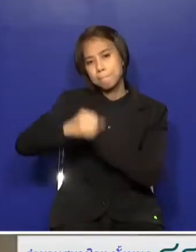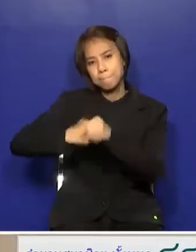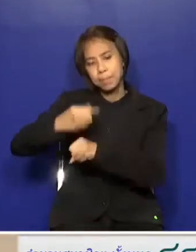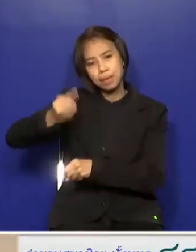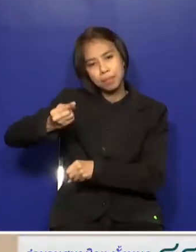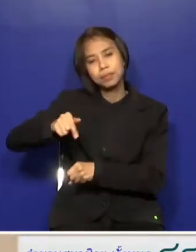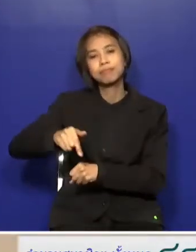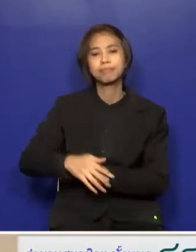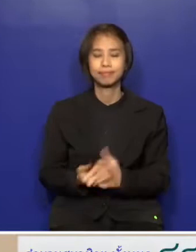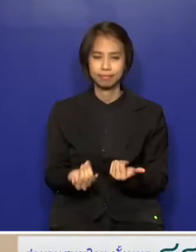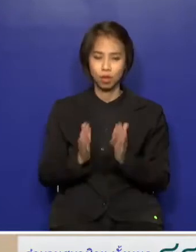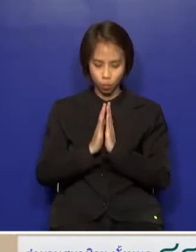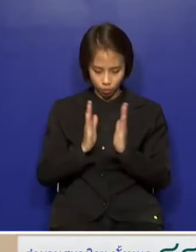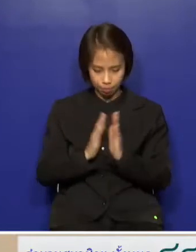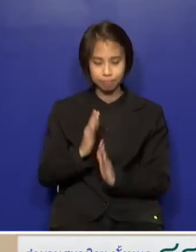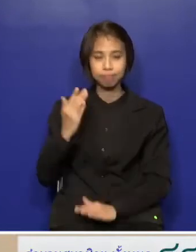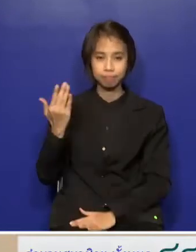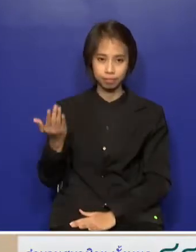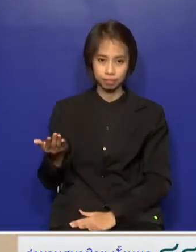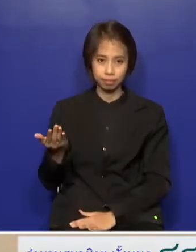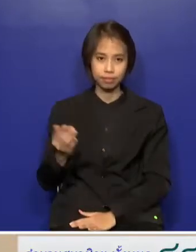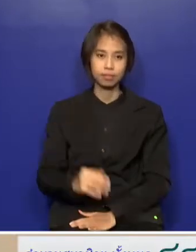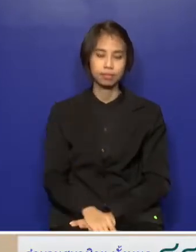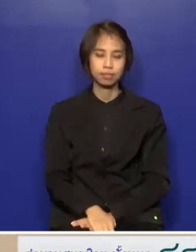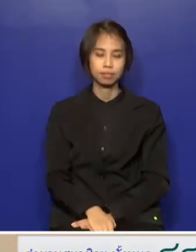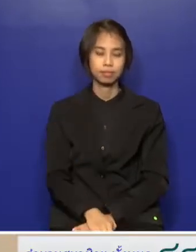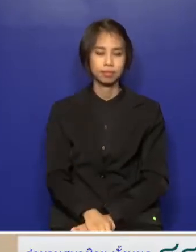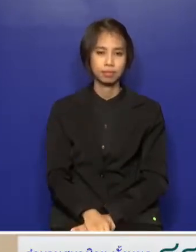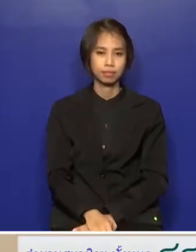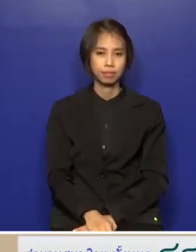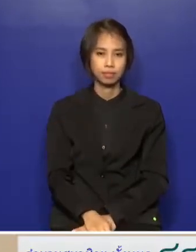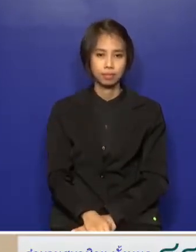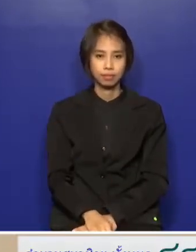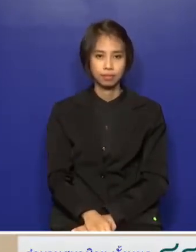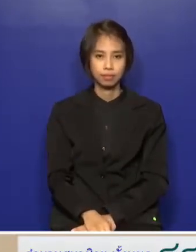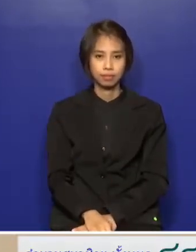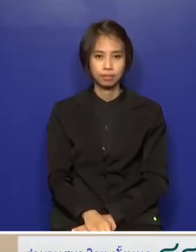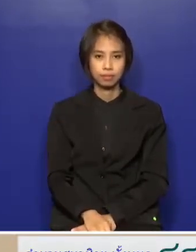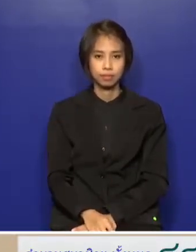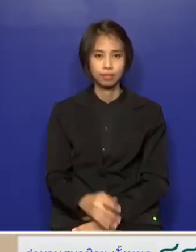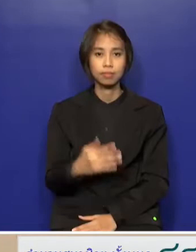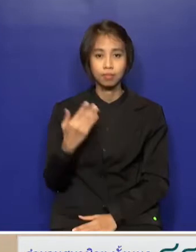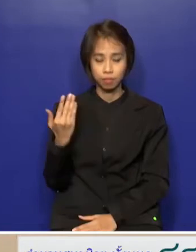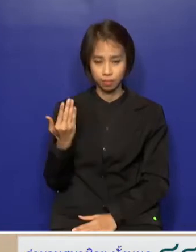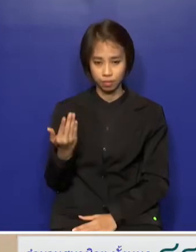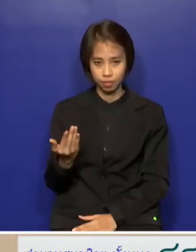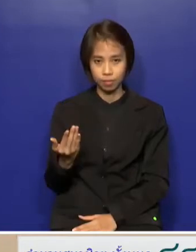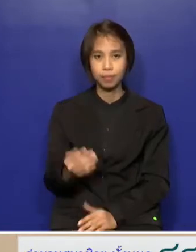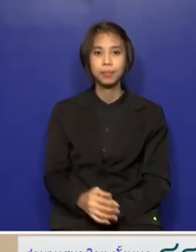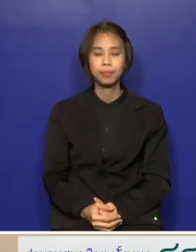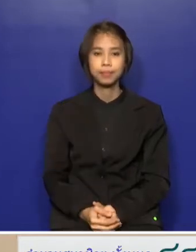ต่อไปเชิญคุณวรีตามด้วยคุณพีรวิทย์เรื่องลือดลภาคนะ